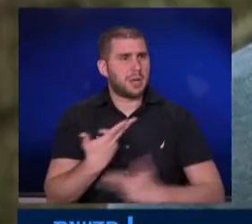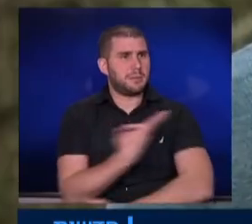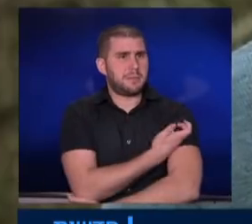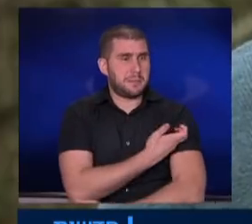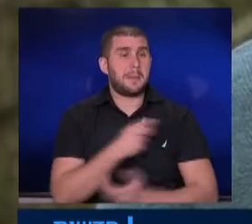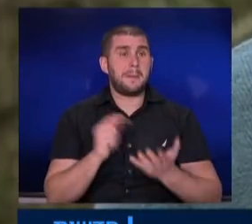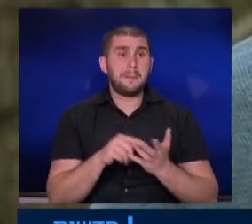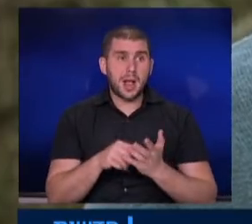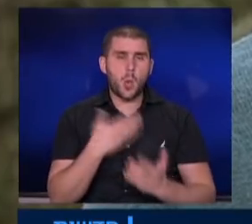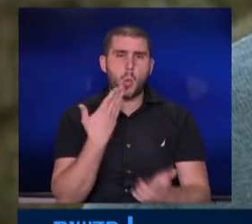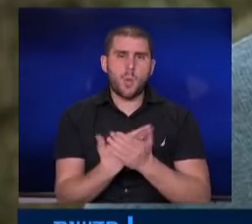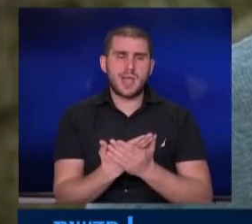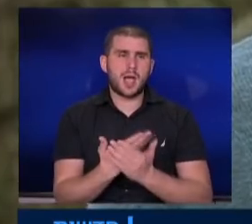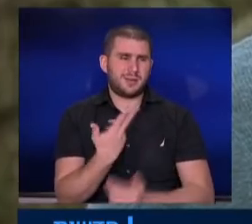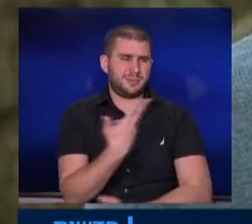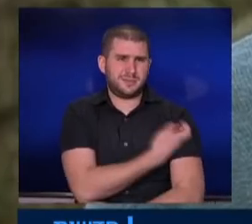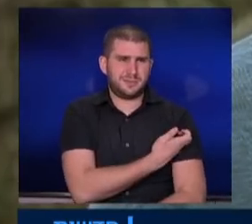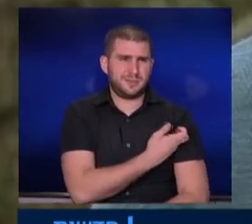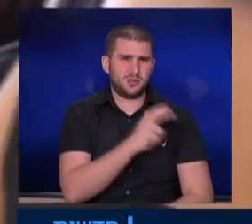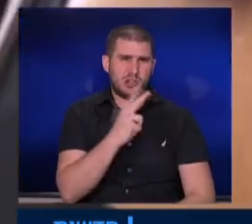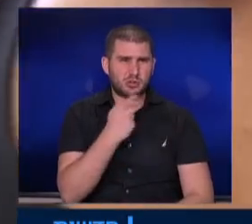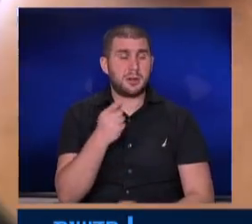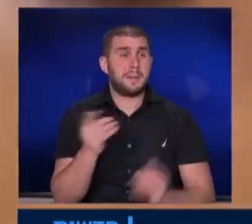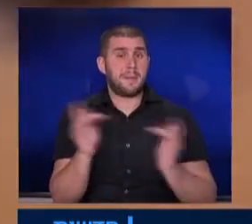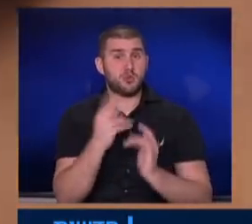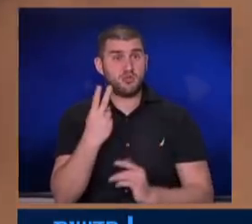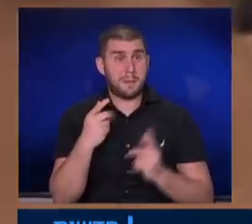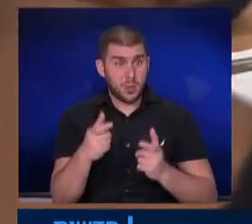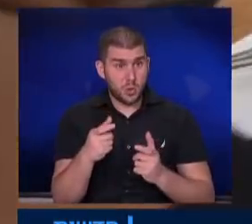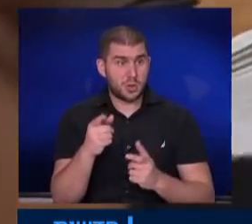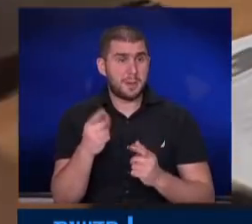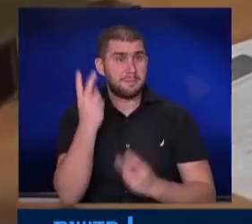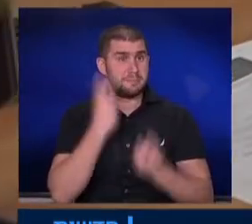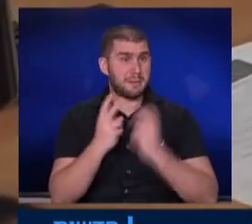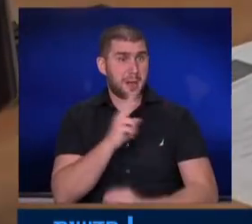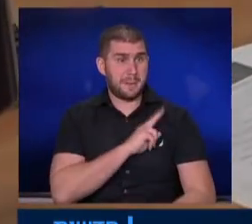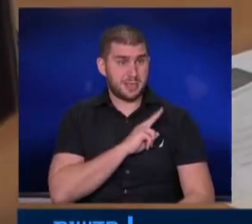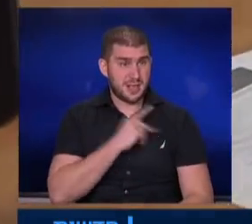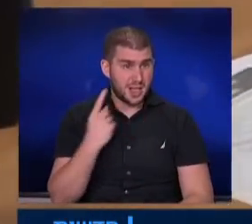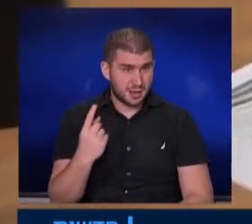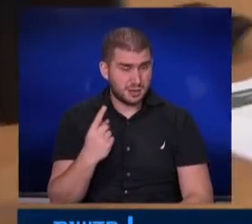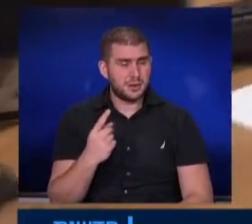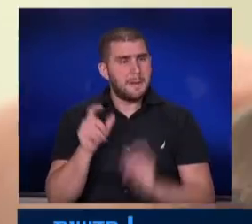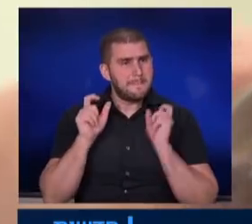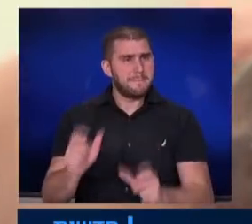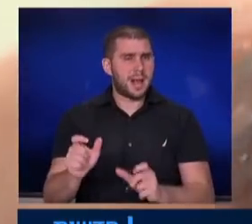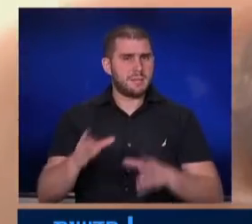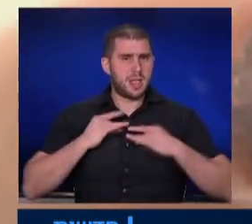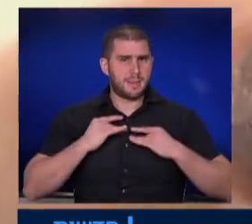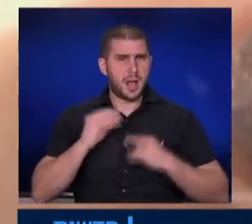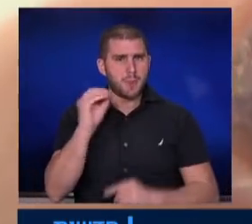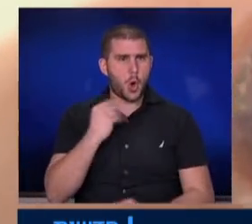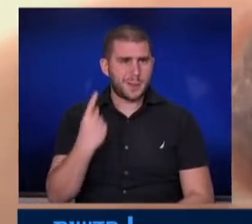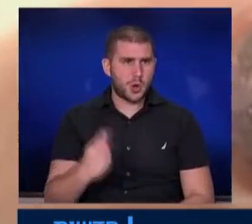בגלל העובדה שהבוסטר בניגוד לשתי מנות, ככל הנראה לפי המידע מבריטניה, מגן מפני הדבקה